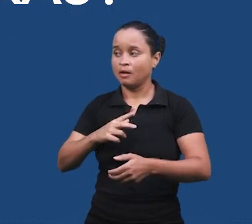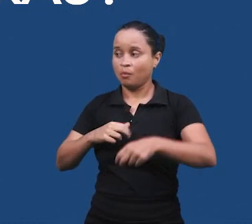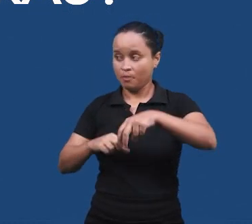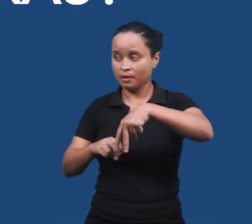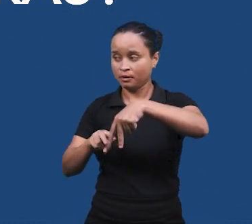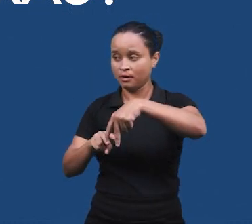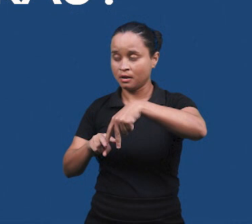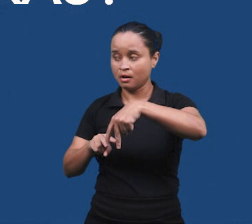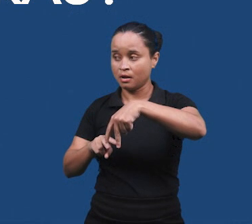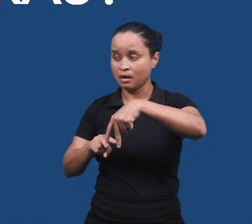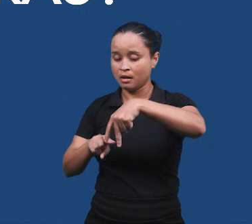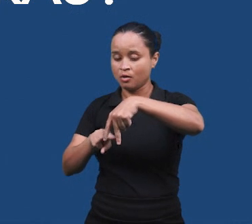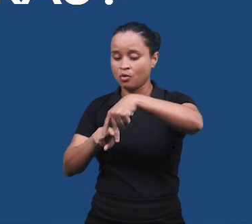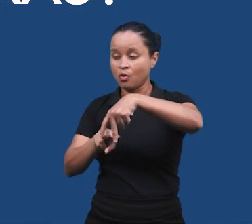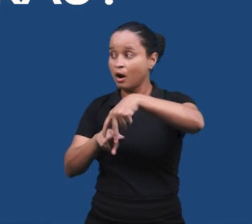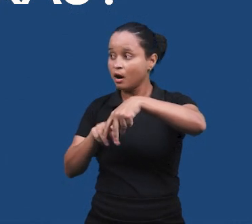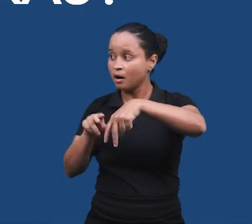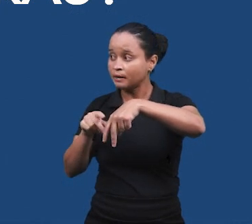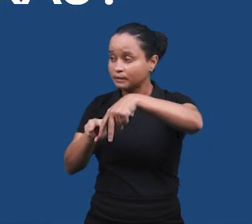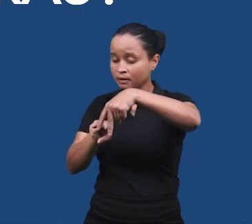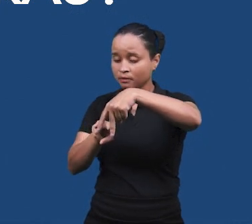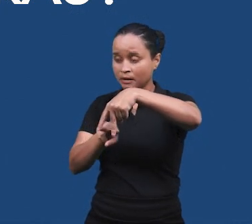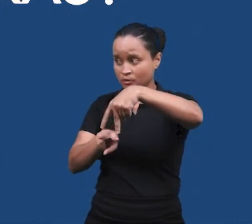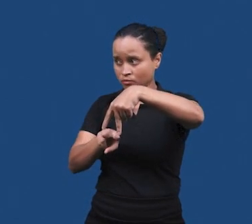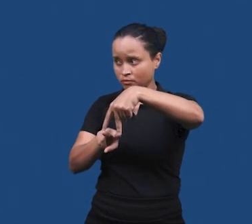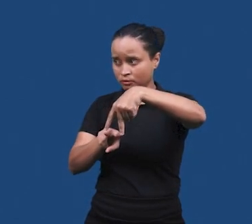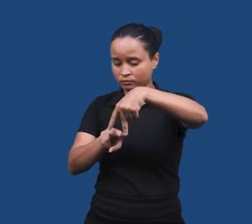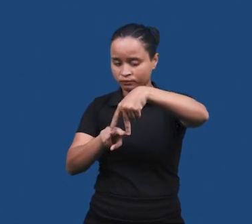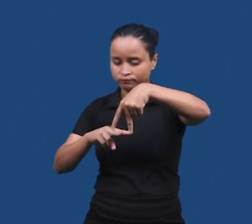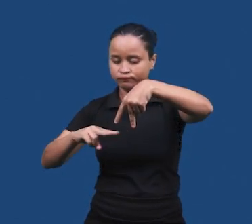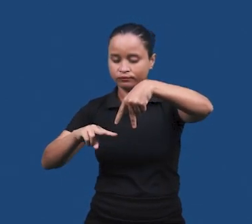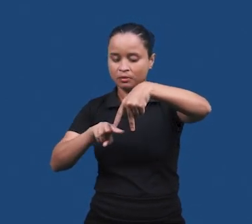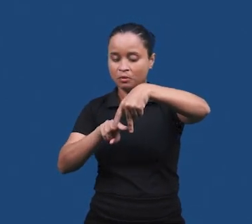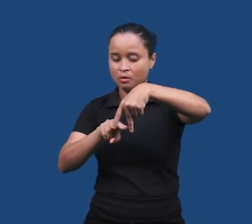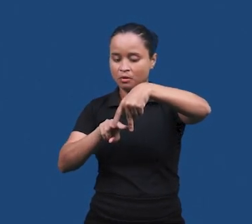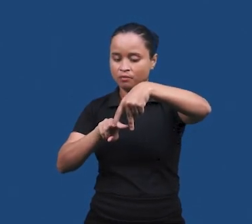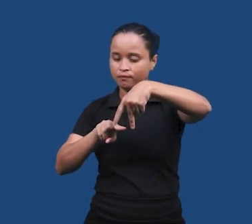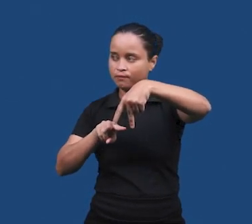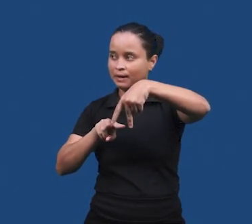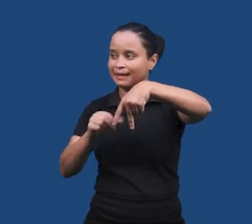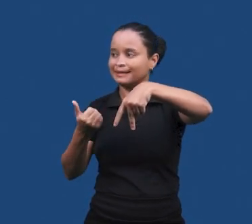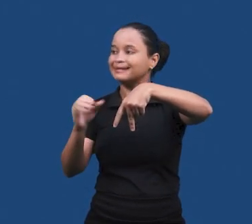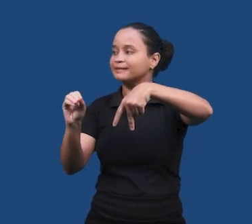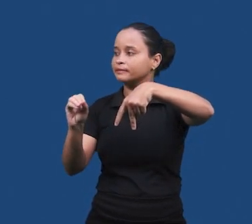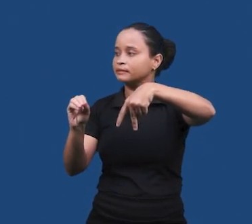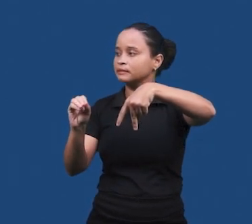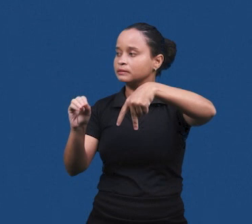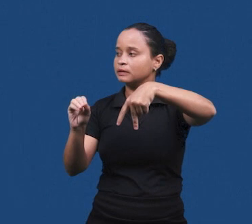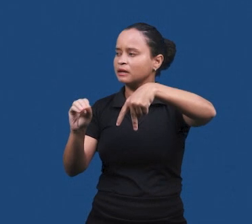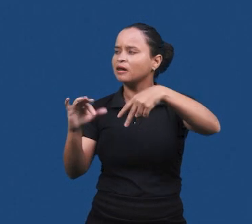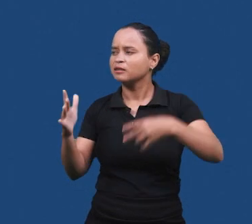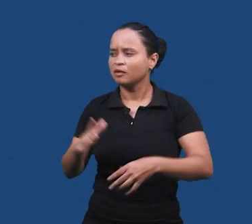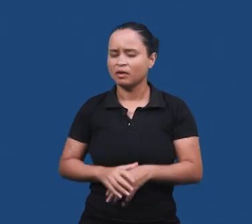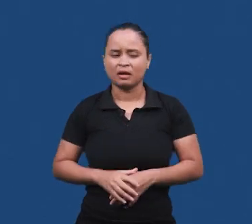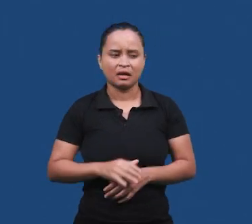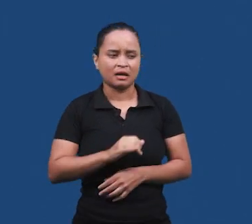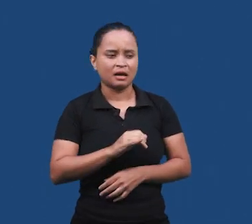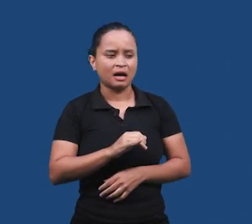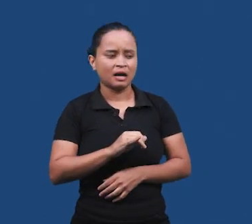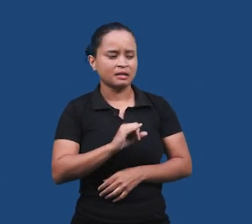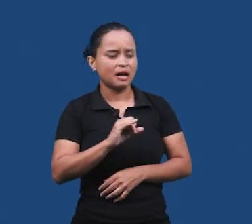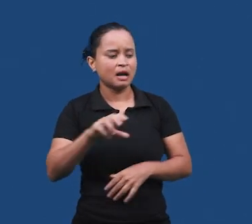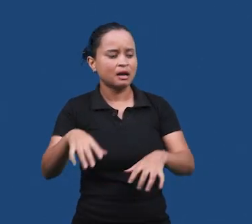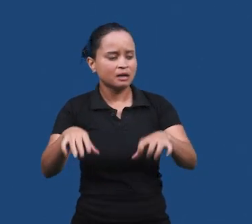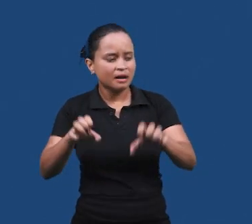L'ombre va s'anticiper ou va revenir en arrière 10 degrés. Alors Ézéchias a dit: il